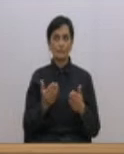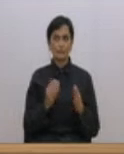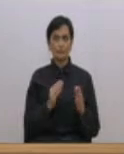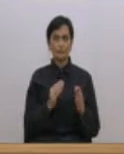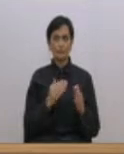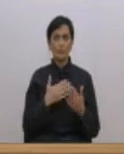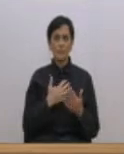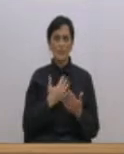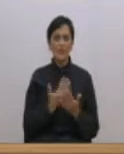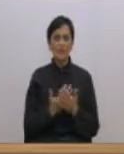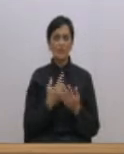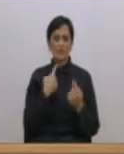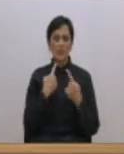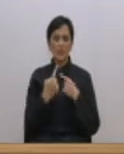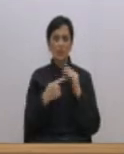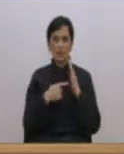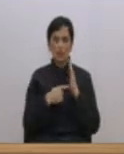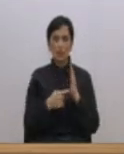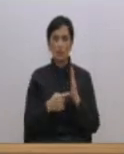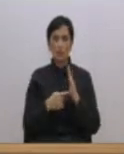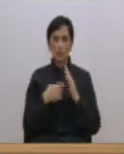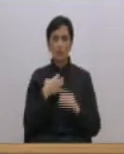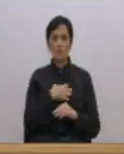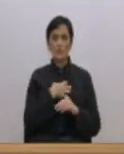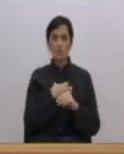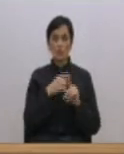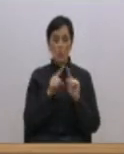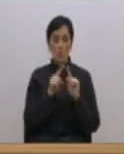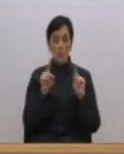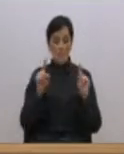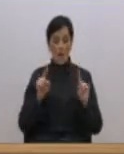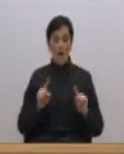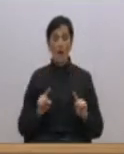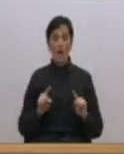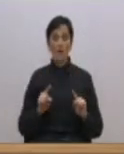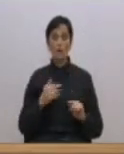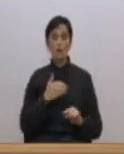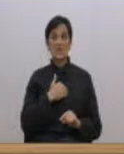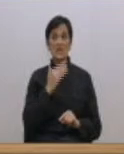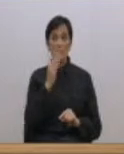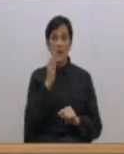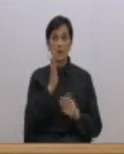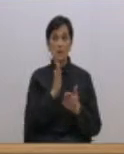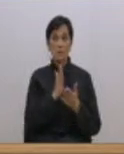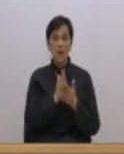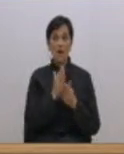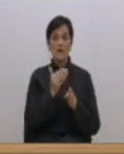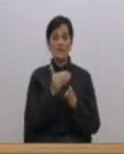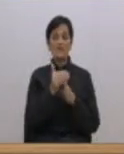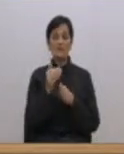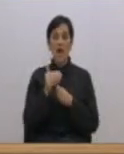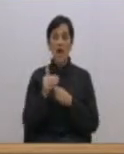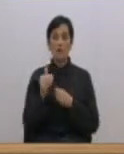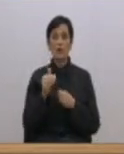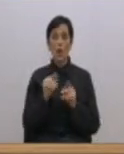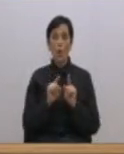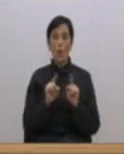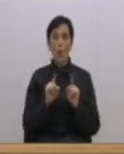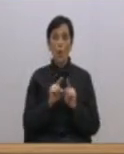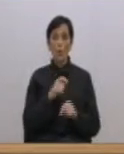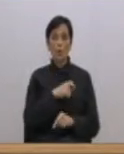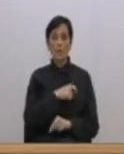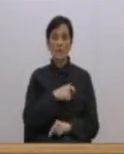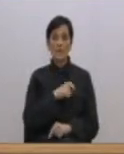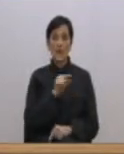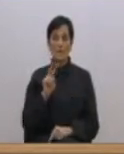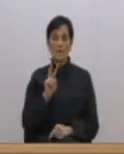ინტენსიური დისკუსია ქონოდა ამ მნიშვნელოვან პაკეტზე. იმედი მაქვს, რომ ცალკეული ოპოზიციონერი დეპუტატები, ცალკეული